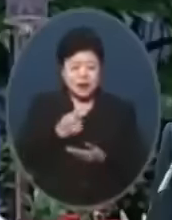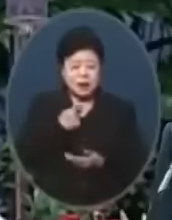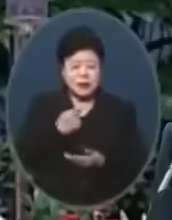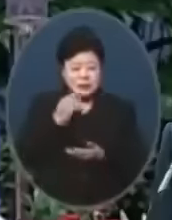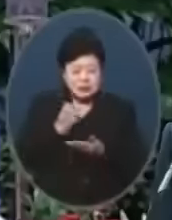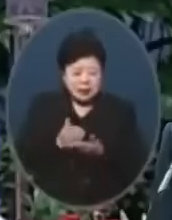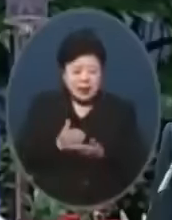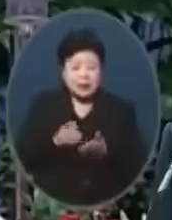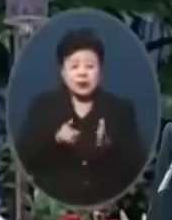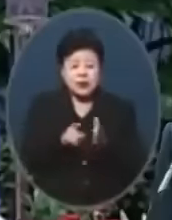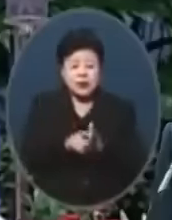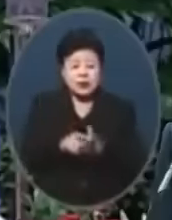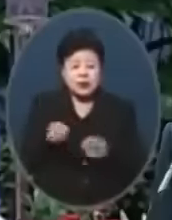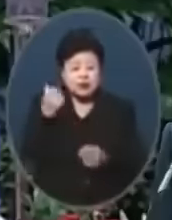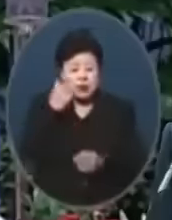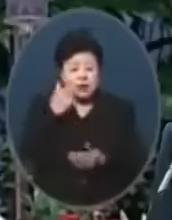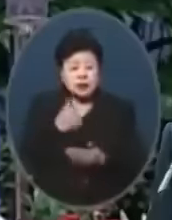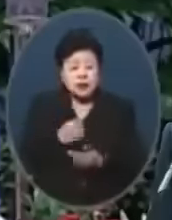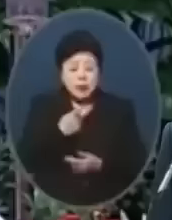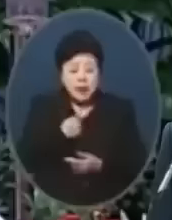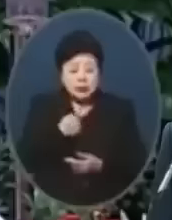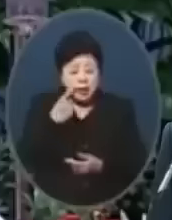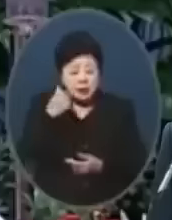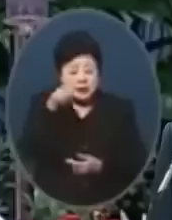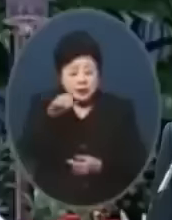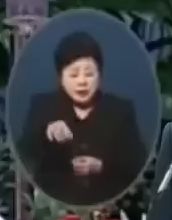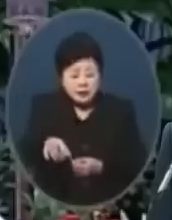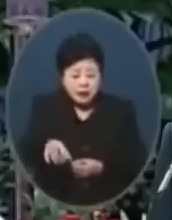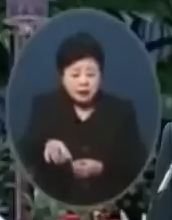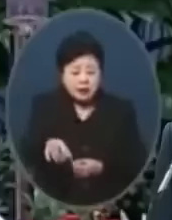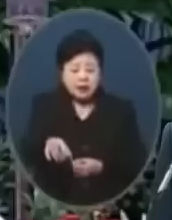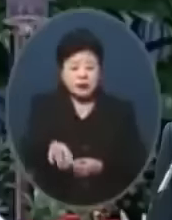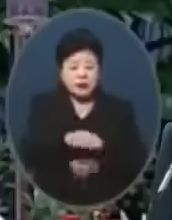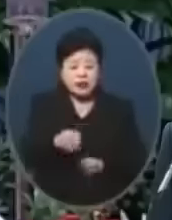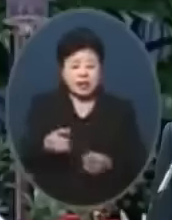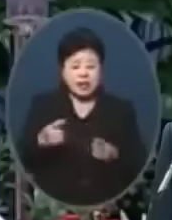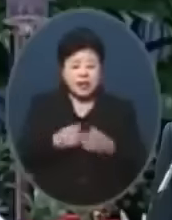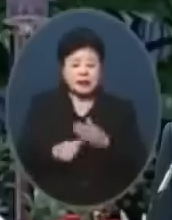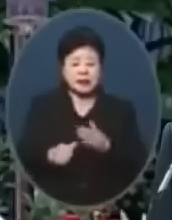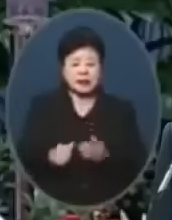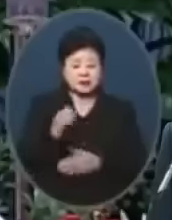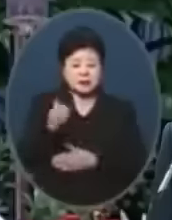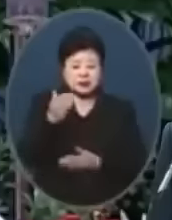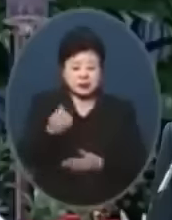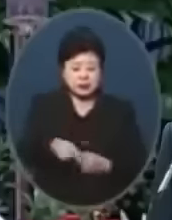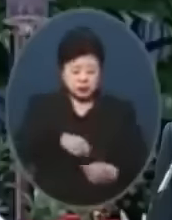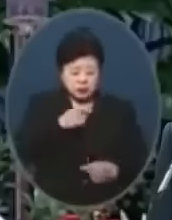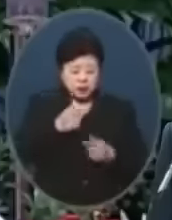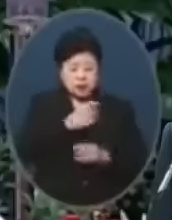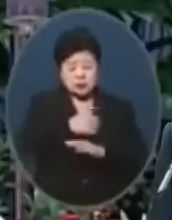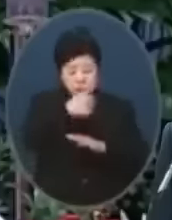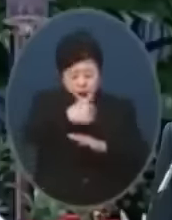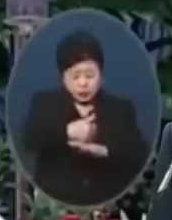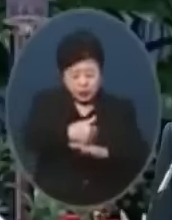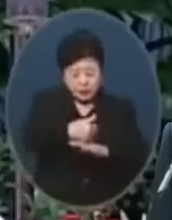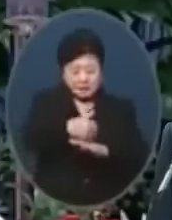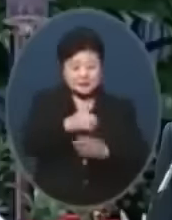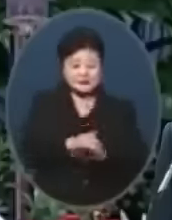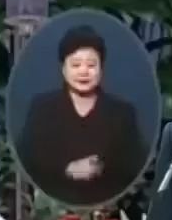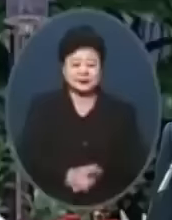않게 하리라. 만일 누가 죄를 범하였어도 아버지 앞에서 우리에게 대언자가 있으니 곧 의로우신 예수